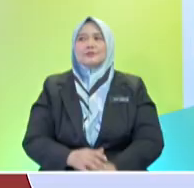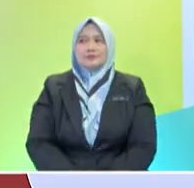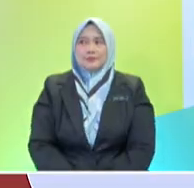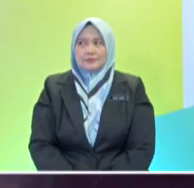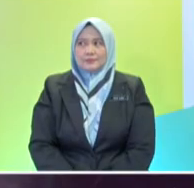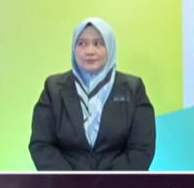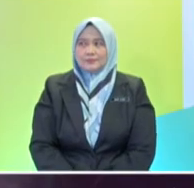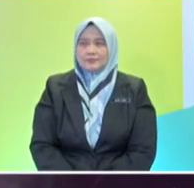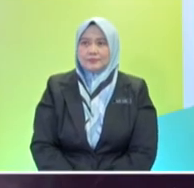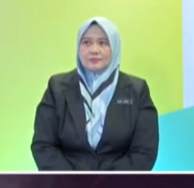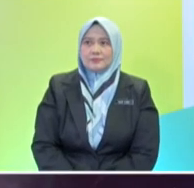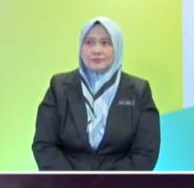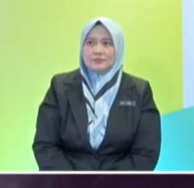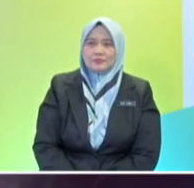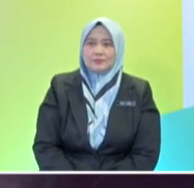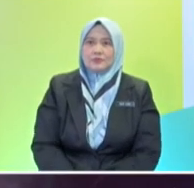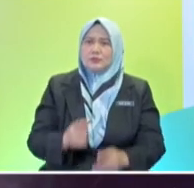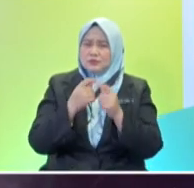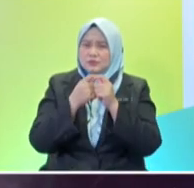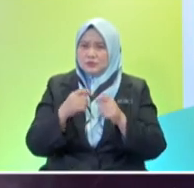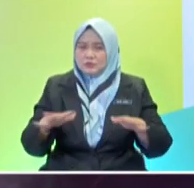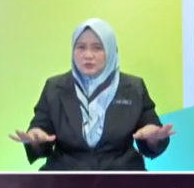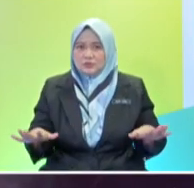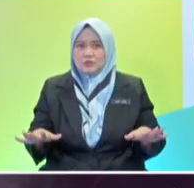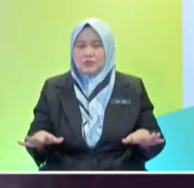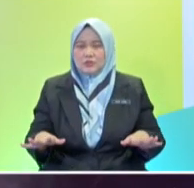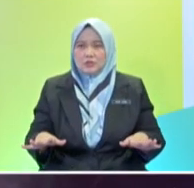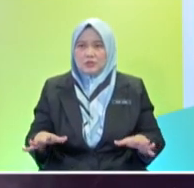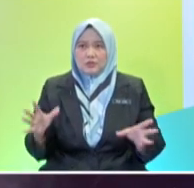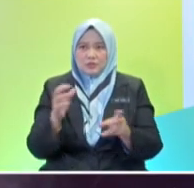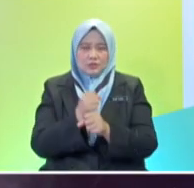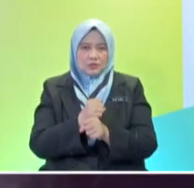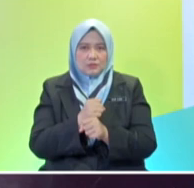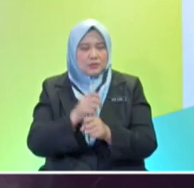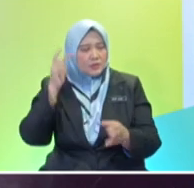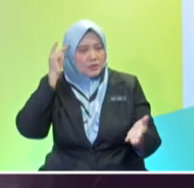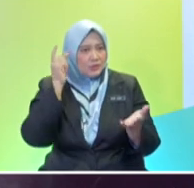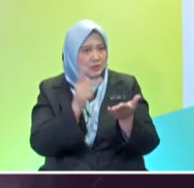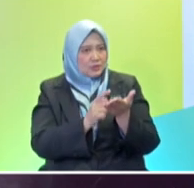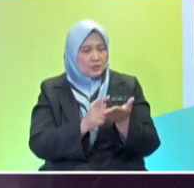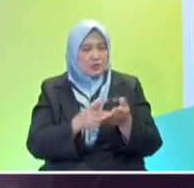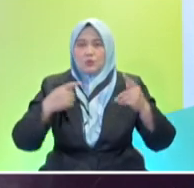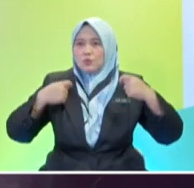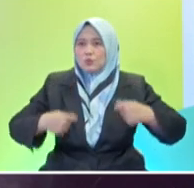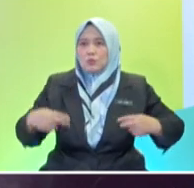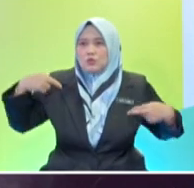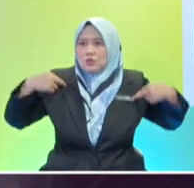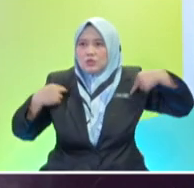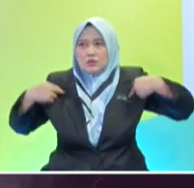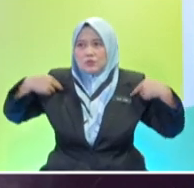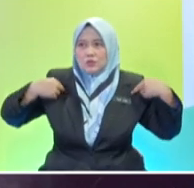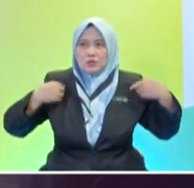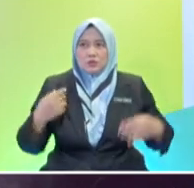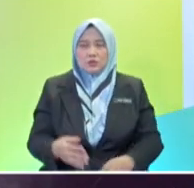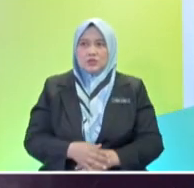sisik. Setelah Mira dapat mengenal pasti tubuh-tubuh haiwan tadi, di belakang Mira tu kalau